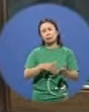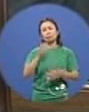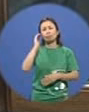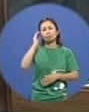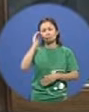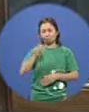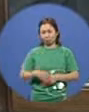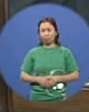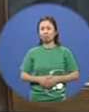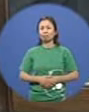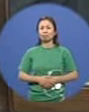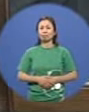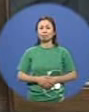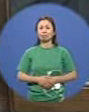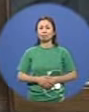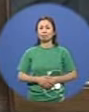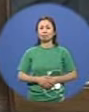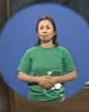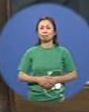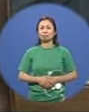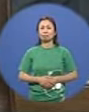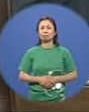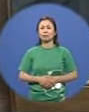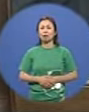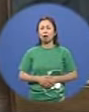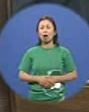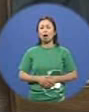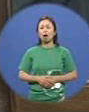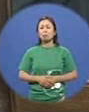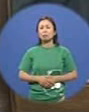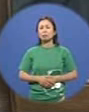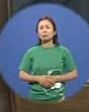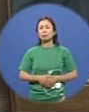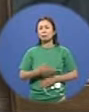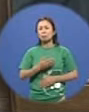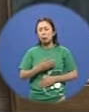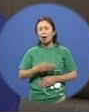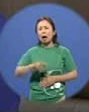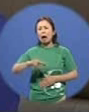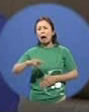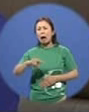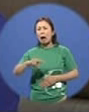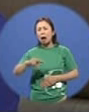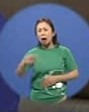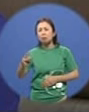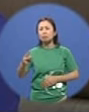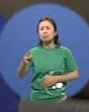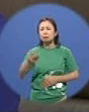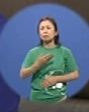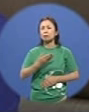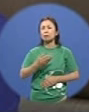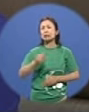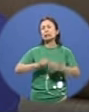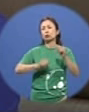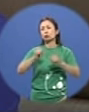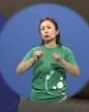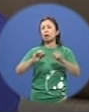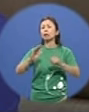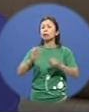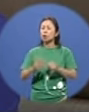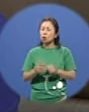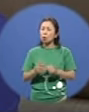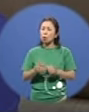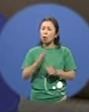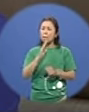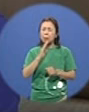まあんまり良くないのであのどうしても変わりたいち人は別に自由なんだけどあの今のやり方をなんとかでき